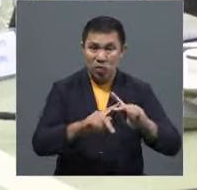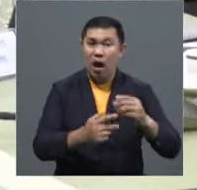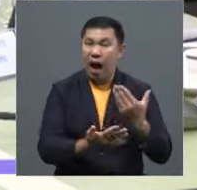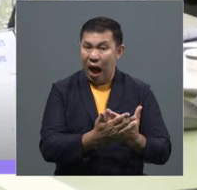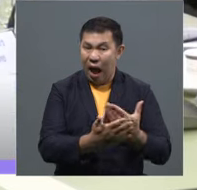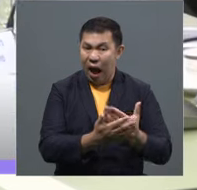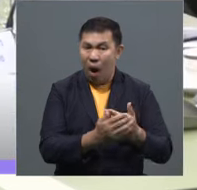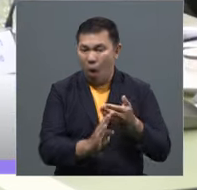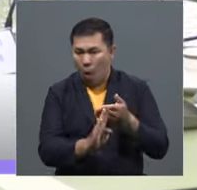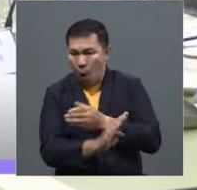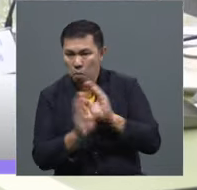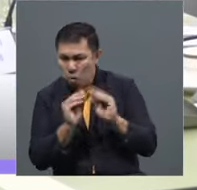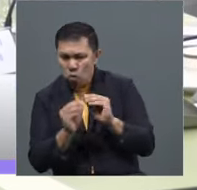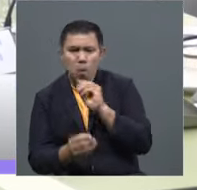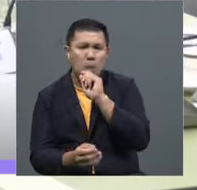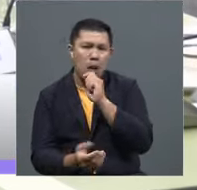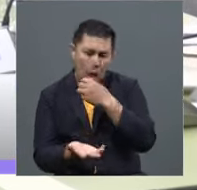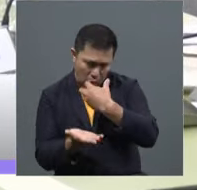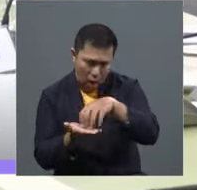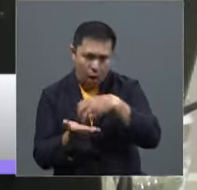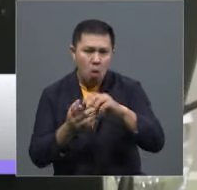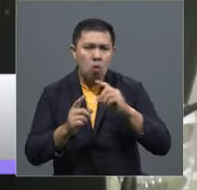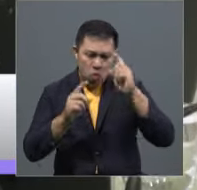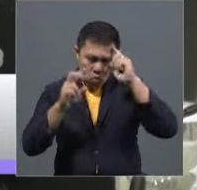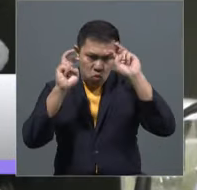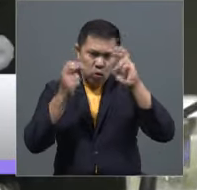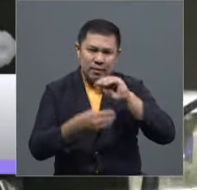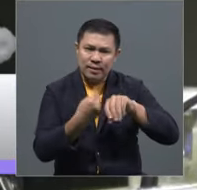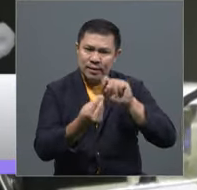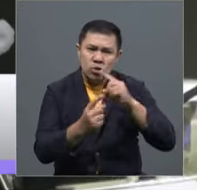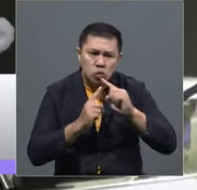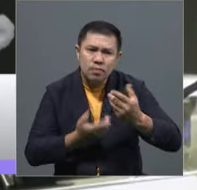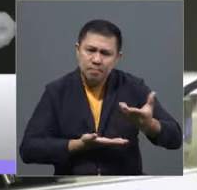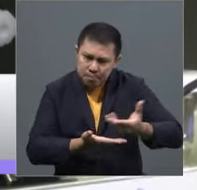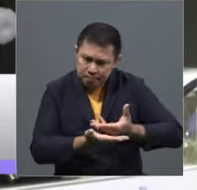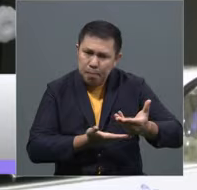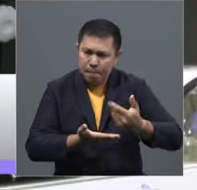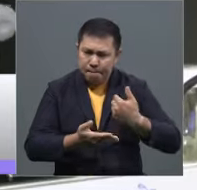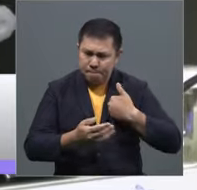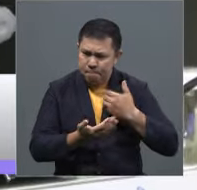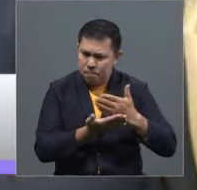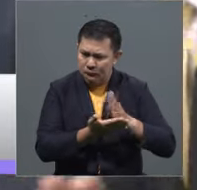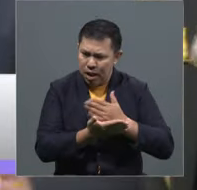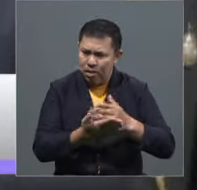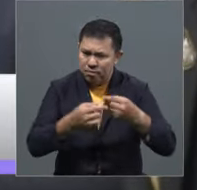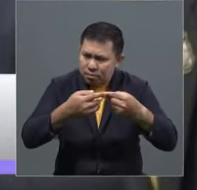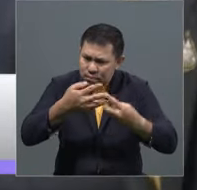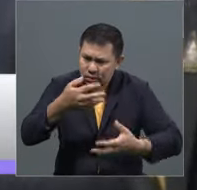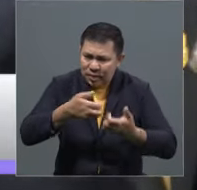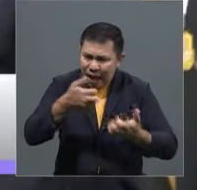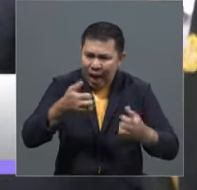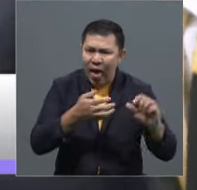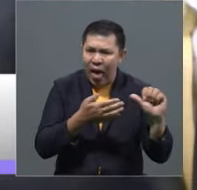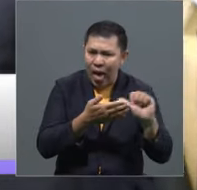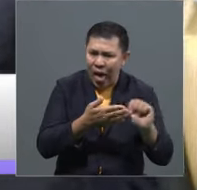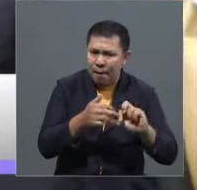สัมภาษณ์ก่อนการประชุมบอกว่าได้เตรียมประเด็นมาขอหาเรือเรื่องเศรษฐกิจนะครับโดยจะแยกเป็นข้อๆว่าเกิดอะไรขึ้นและจะแก้ปัญหาอย่าง